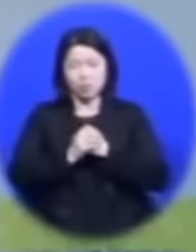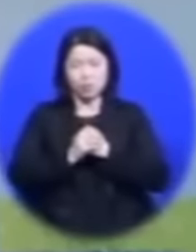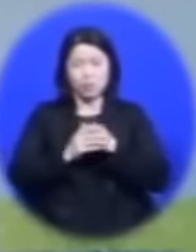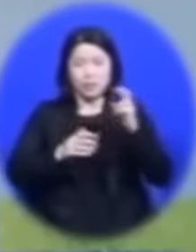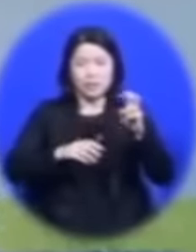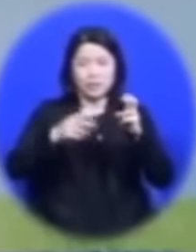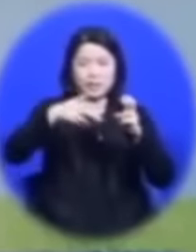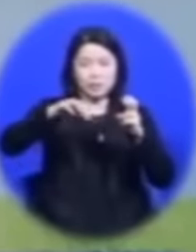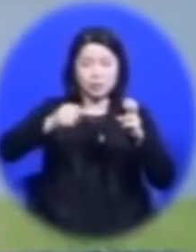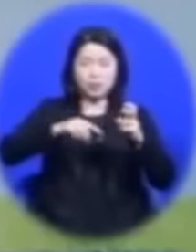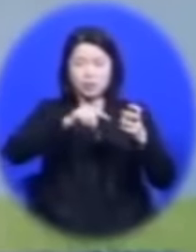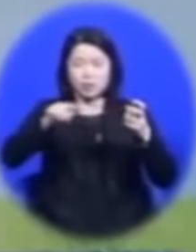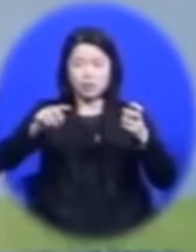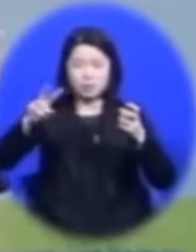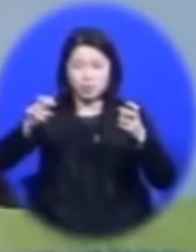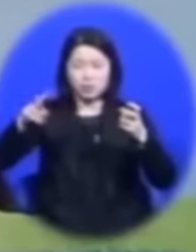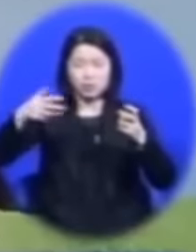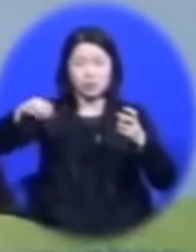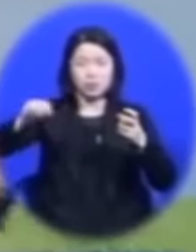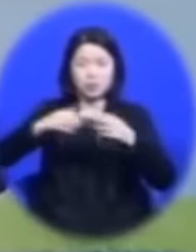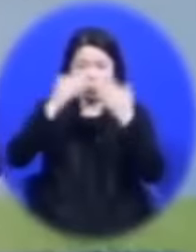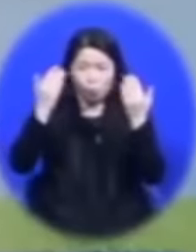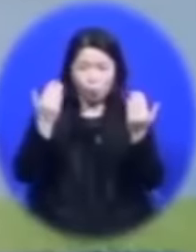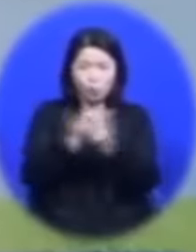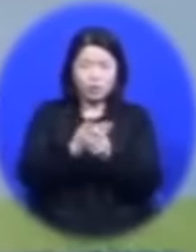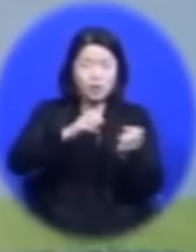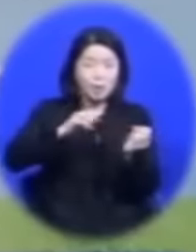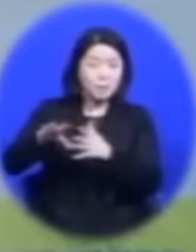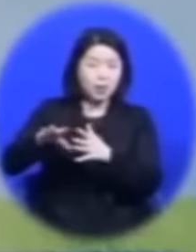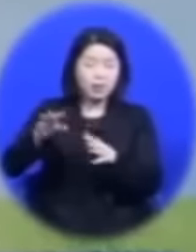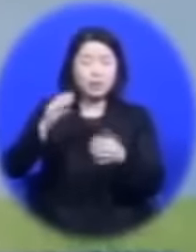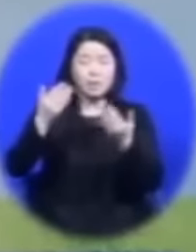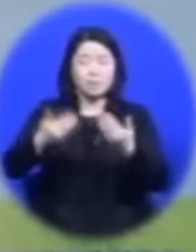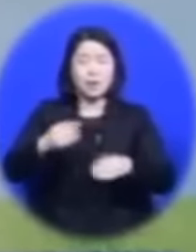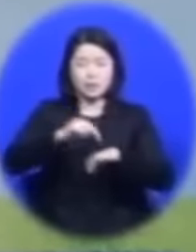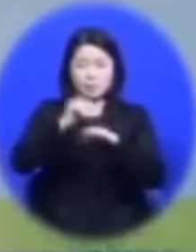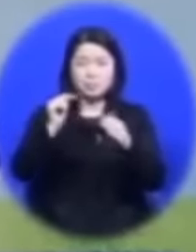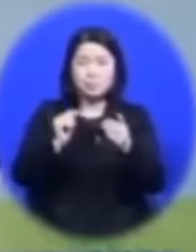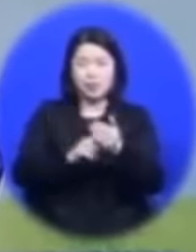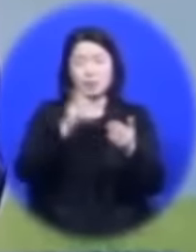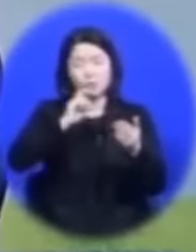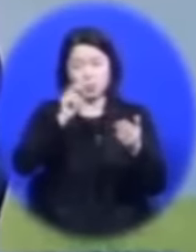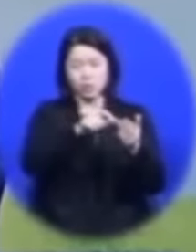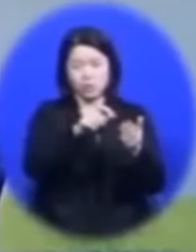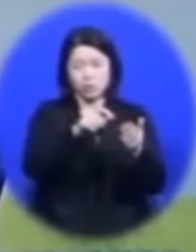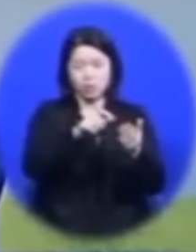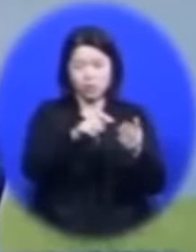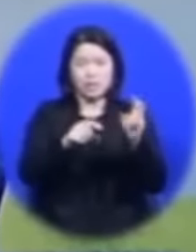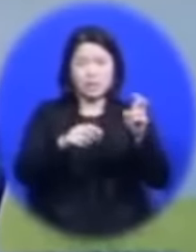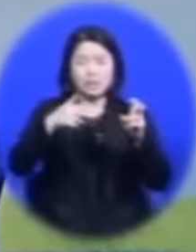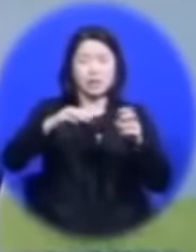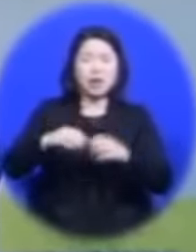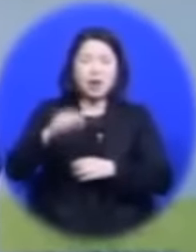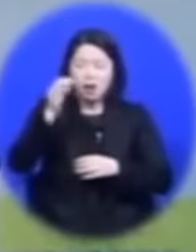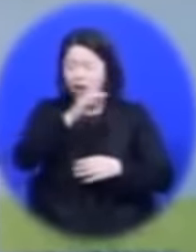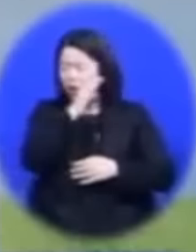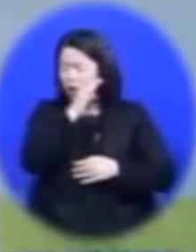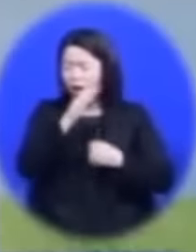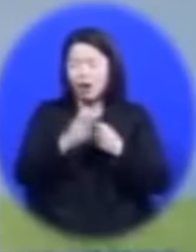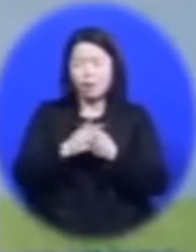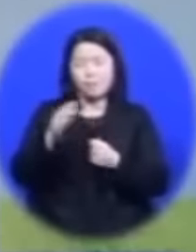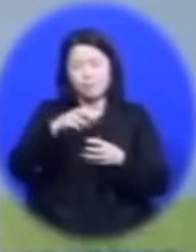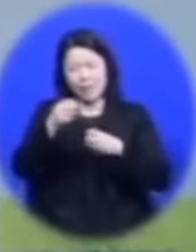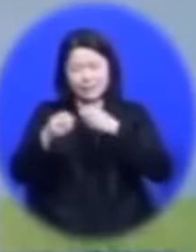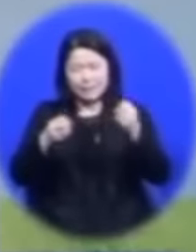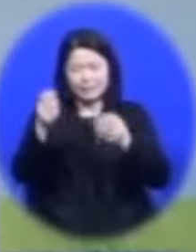20절부터 21절까지 완전히 버림받은 심정을 이렇게 노래합니다. 20절에 수치심에 갈기갈기 찢어진 내